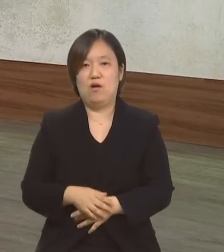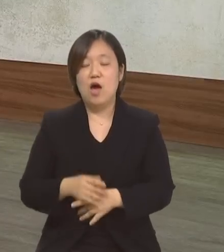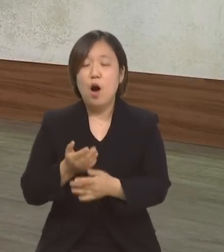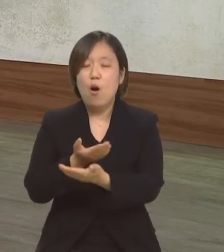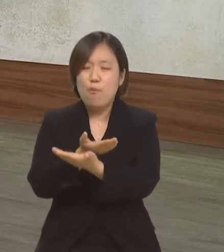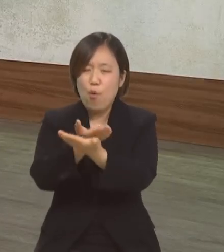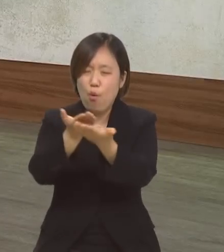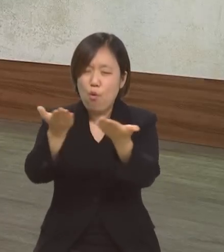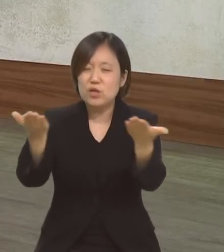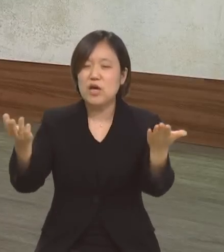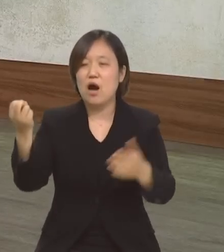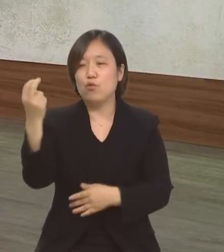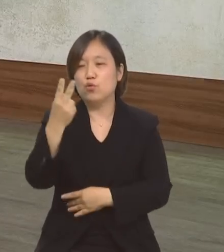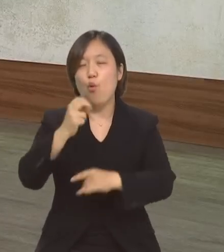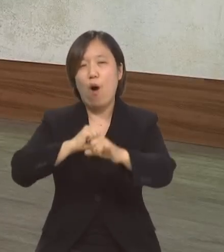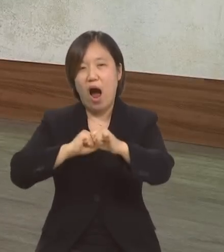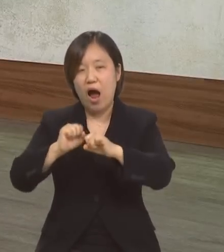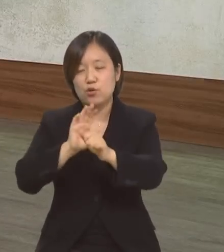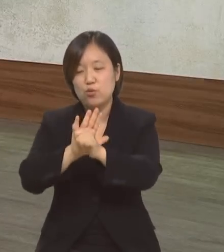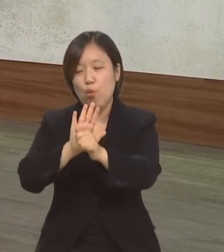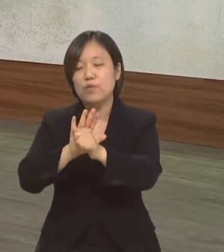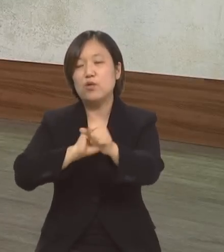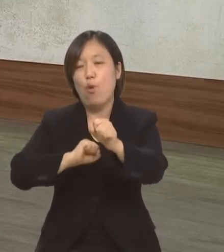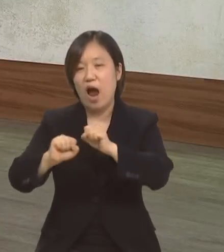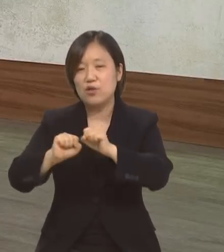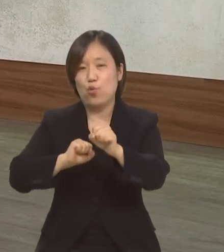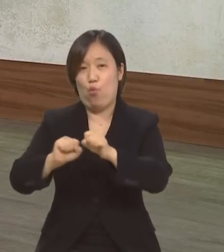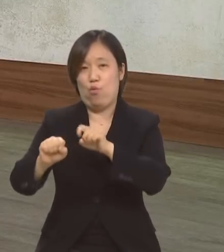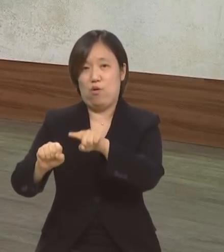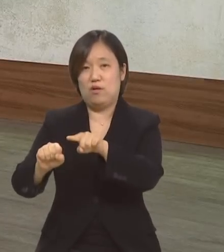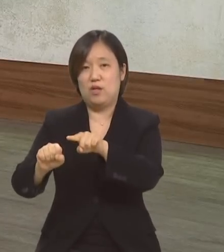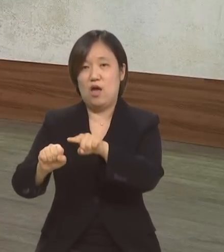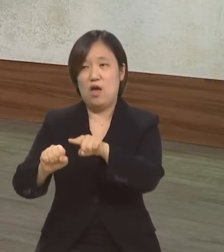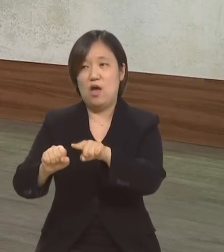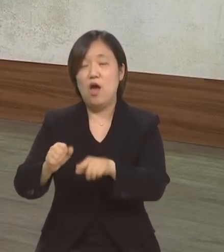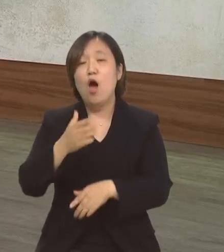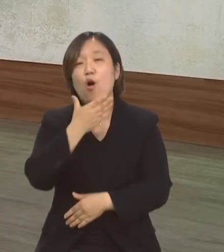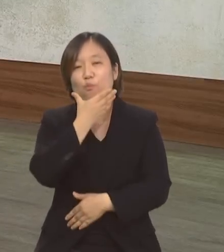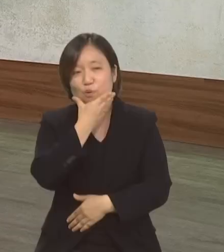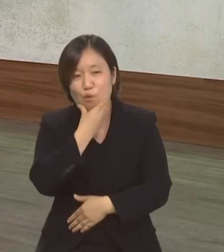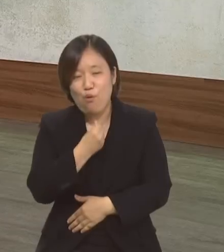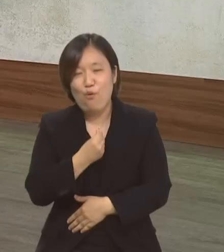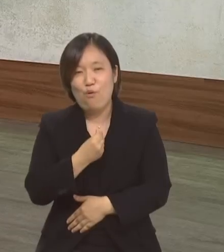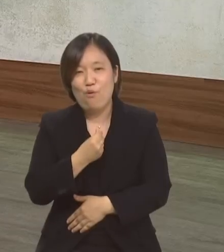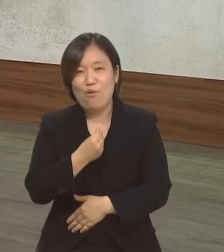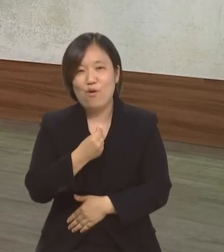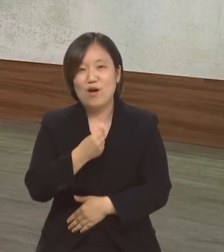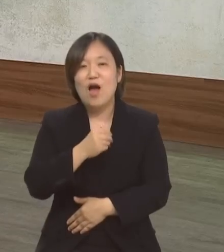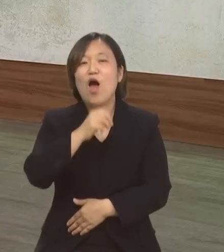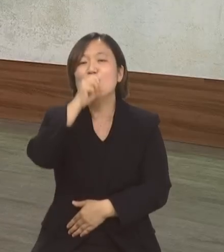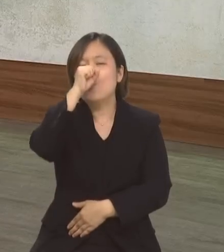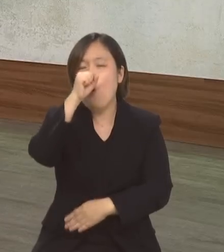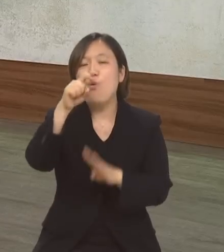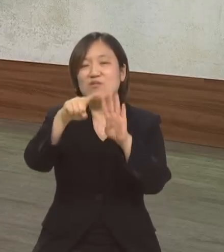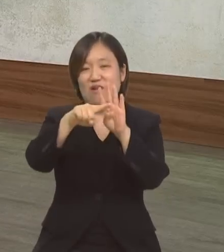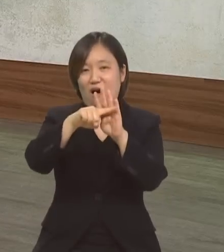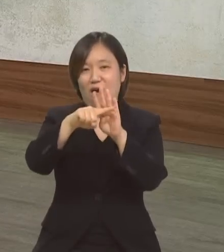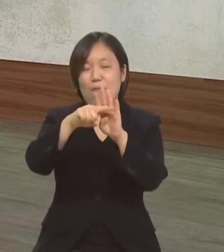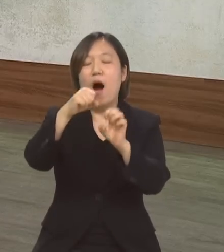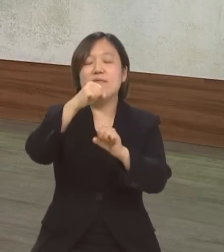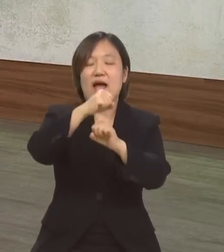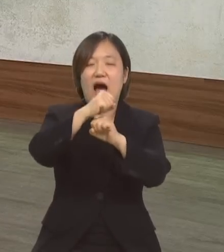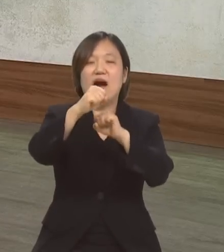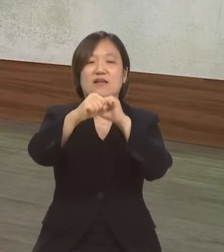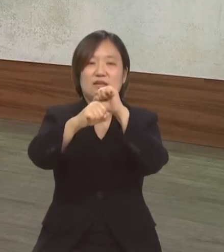봉사활동을 통해서 복과 선업과 공덕을 닦으려고 그렇게 노력하고